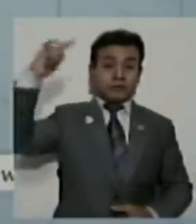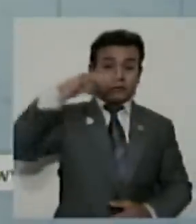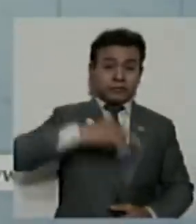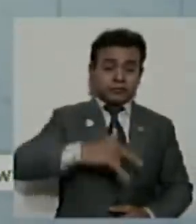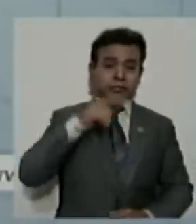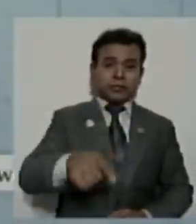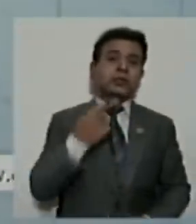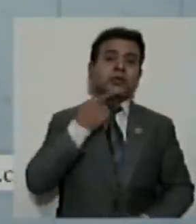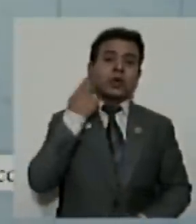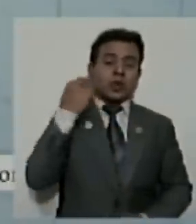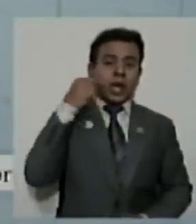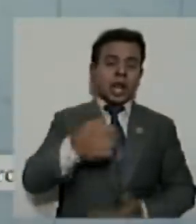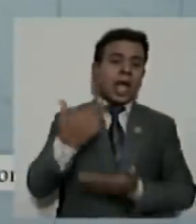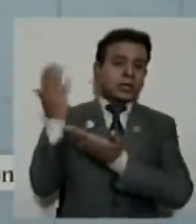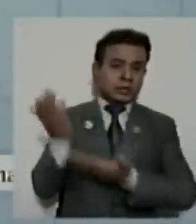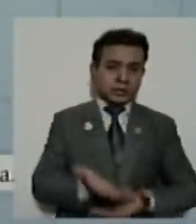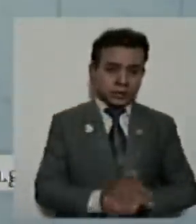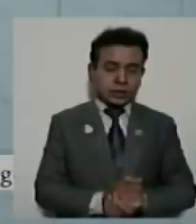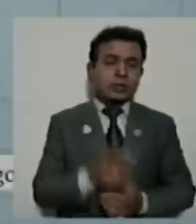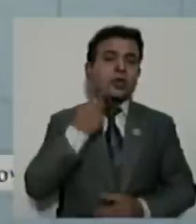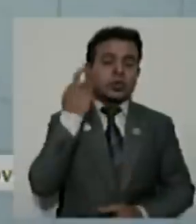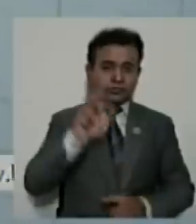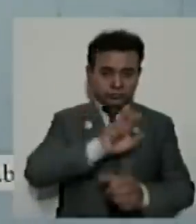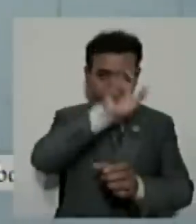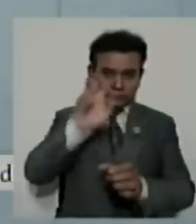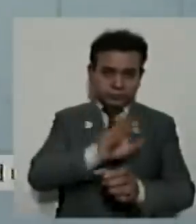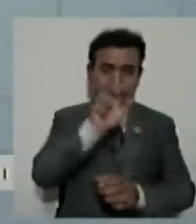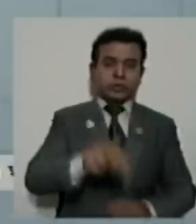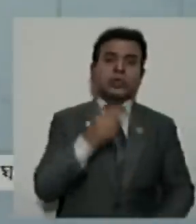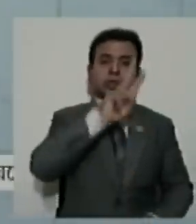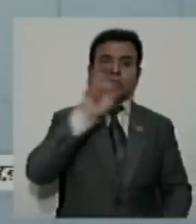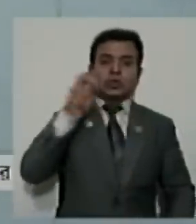3,23,407 জনকে স্ক্রিনিং করা হয়েছে। স্থল বন্দরে 158 জন এবং এ পর্যন্ত